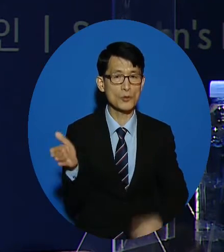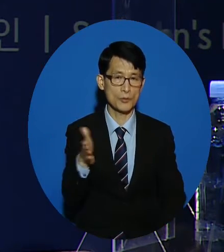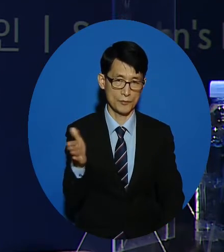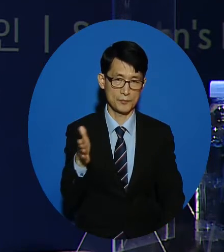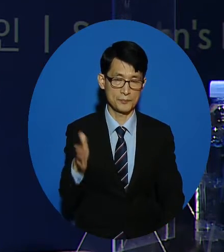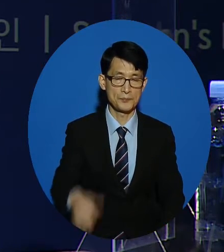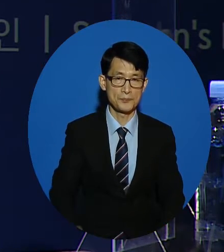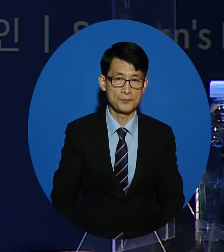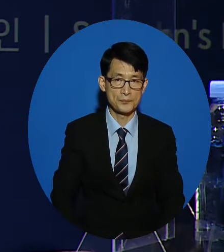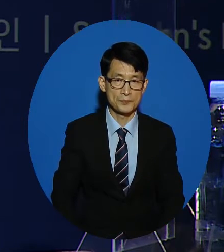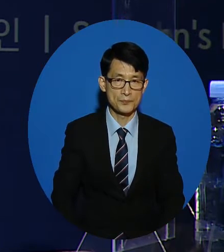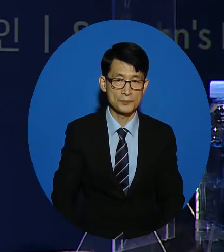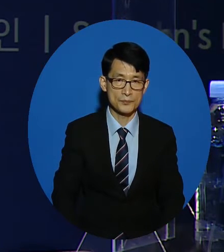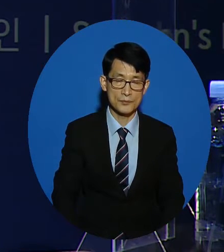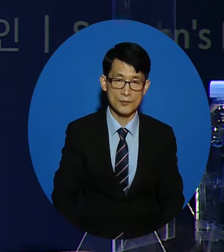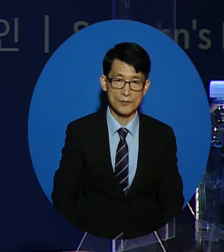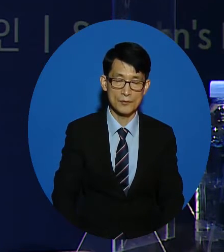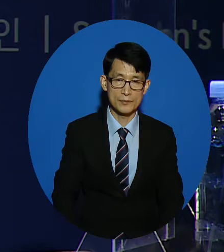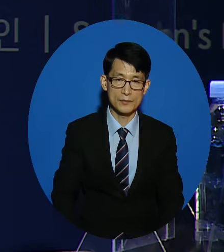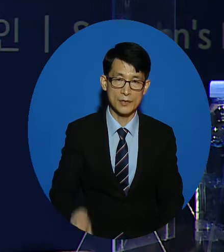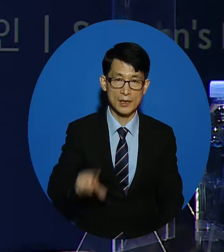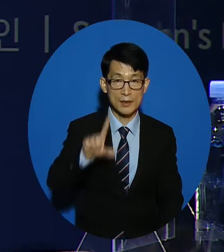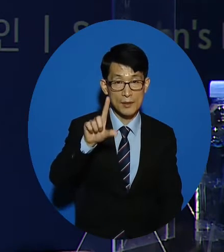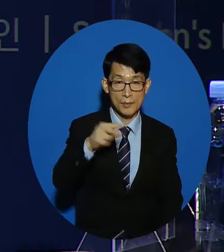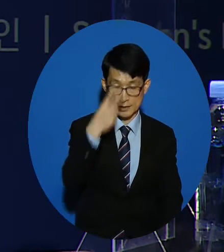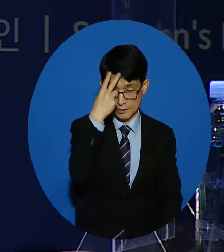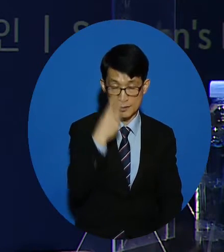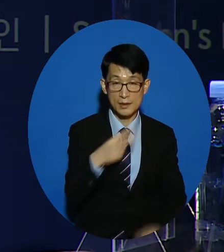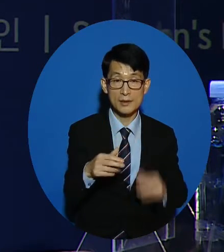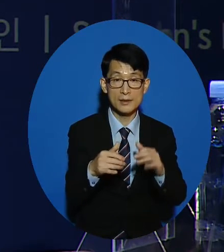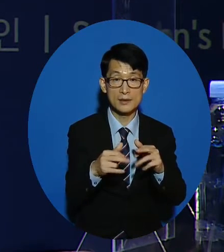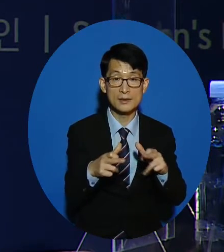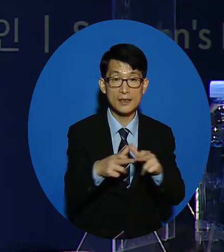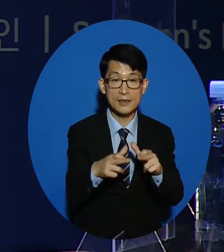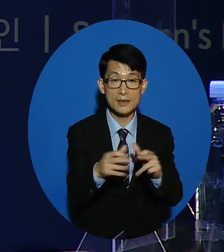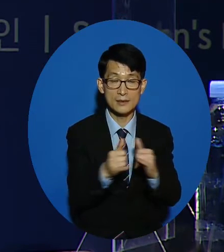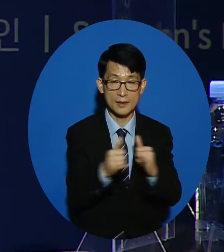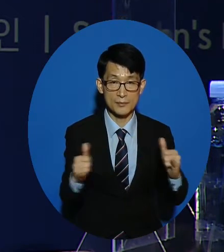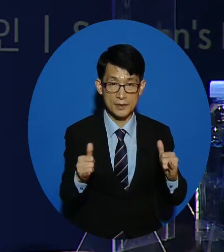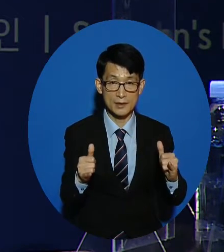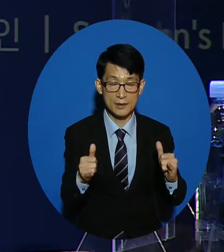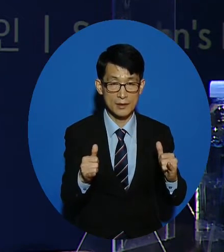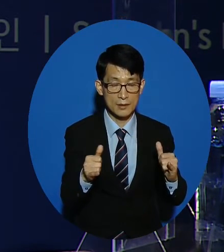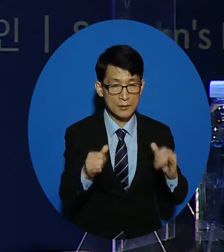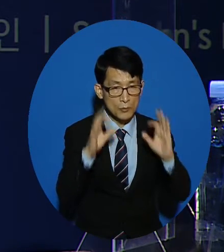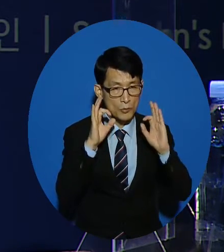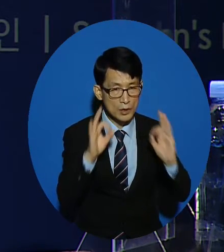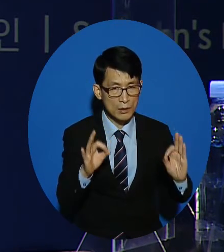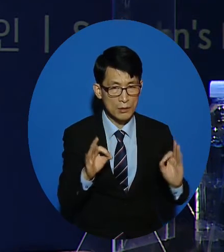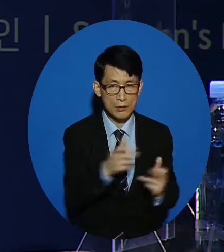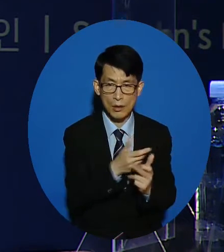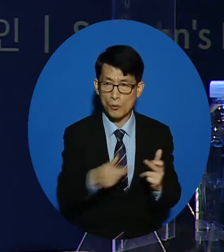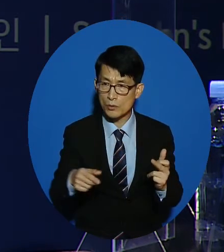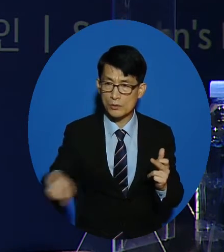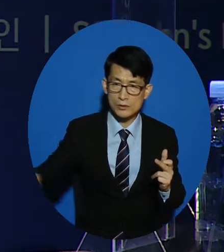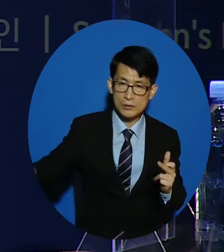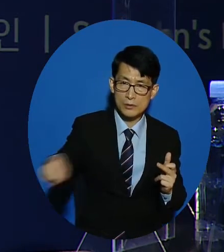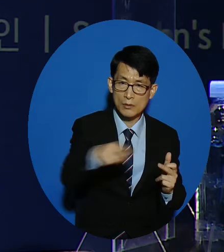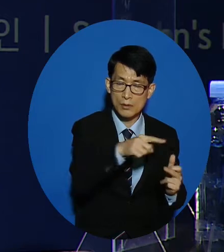있습니다. 그런데 저도 와봤지만은 정말 이 강원도가